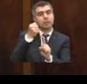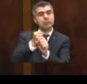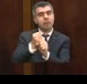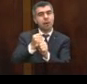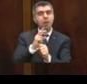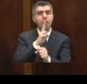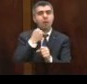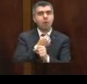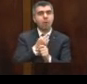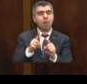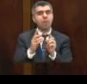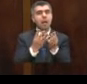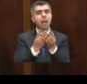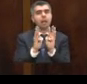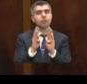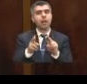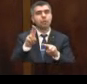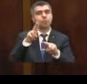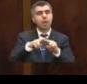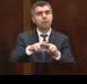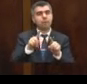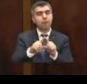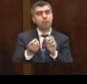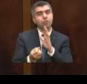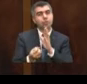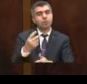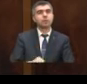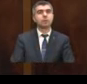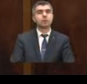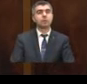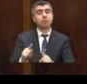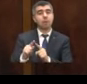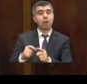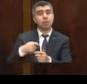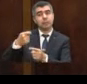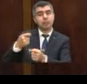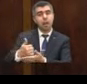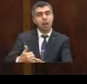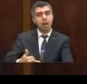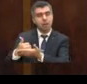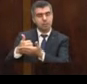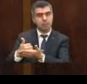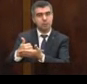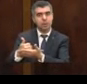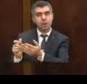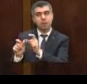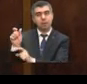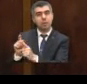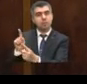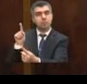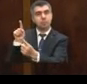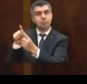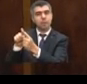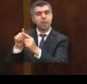خلال لجنة اليقظة، التي أصدرت بلاغاً جديداً يقضي بصرف الدفعة الثالثة من الدعم الموجه للأسر